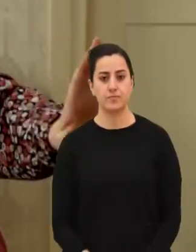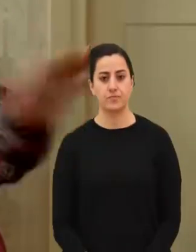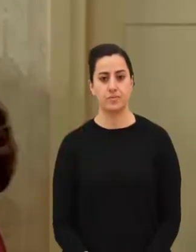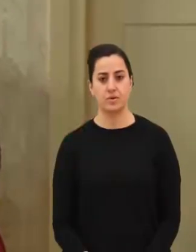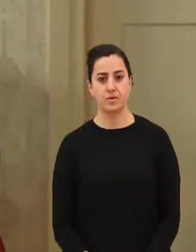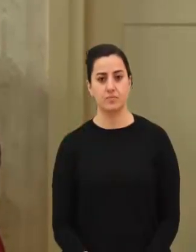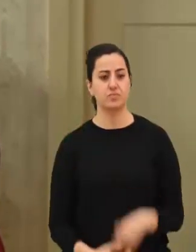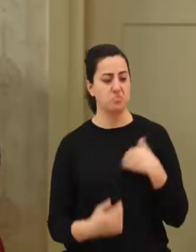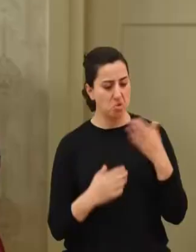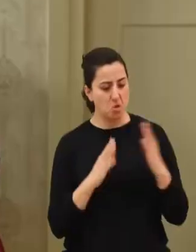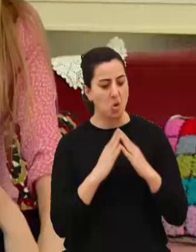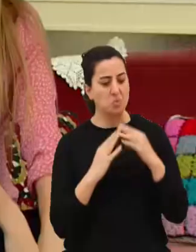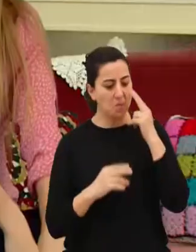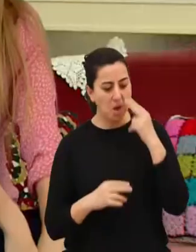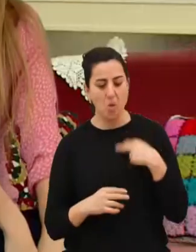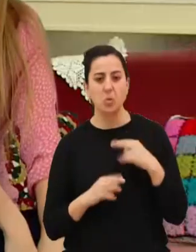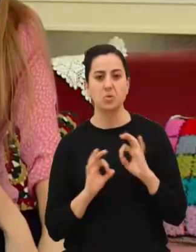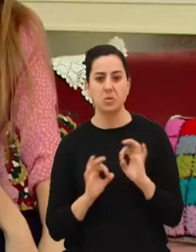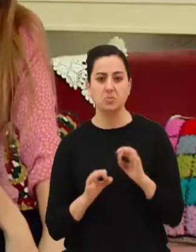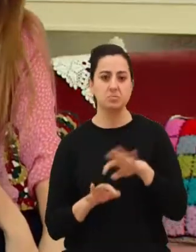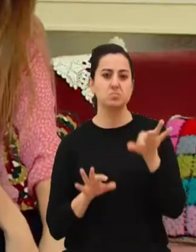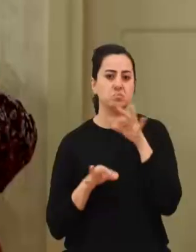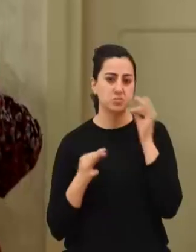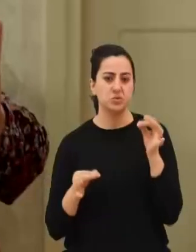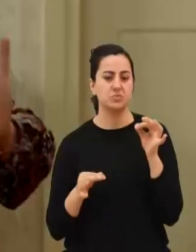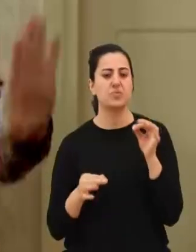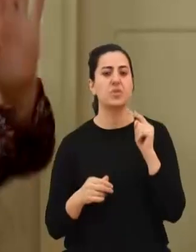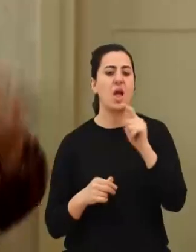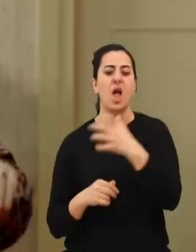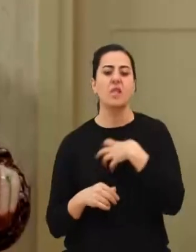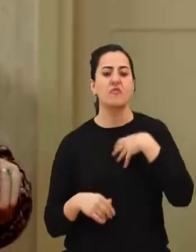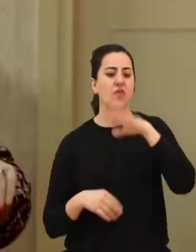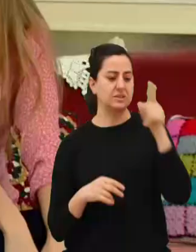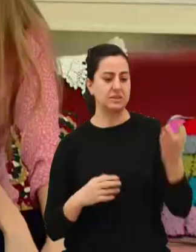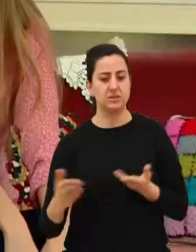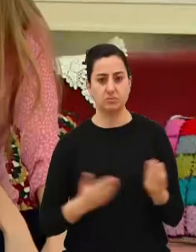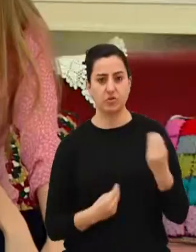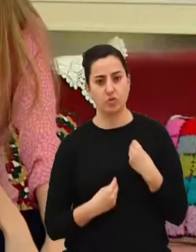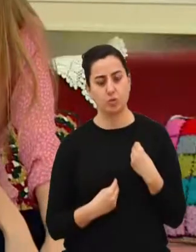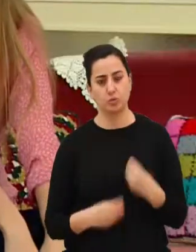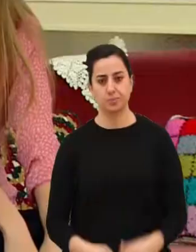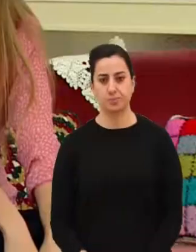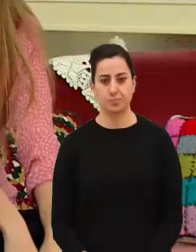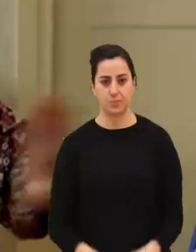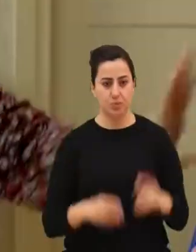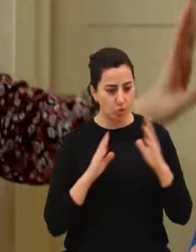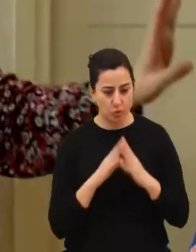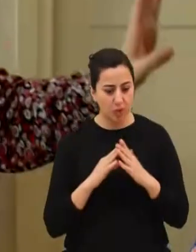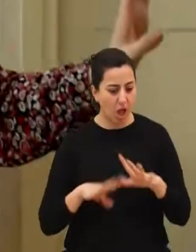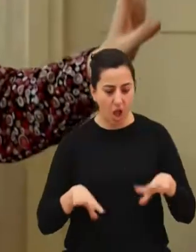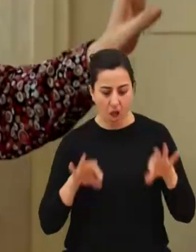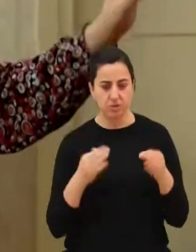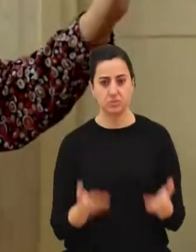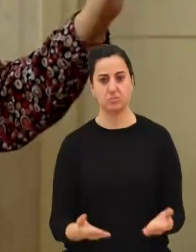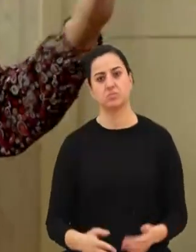Neka, komşin bana bakay, isla bakay. Senin anandan daha çok hizmet edi. Bak, komşi her şey